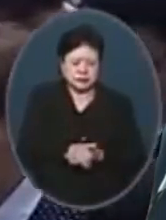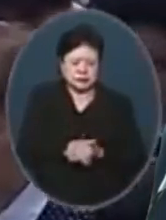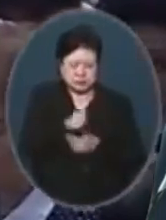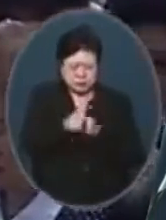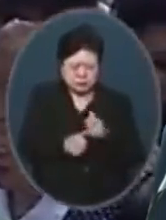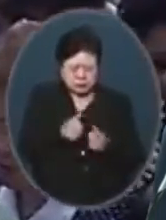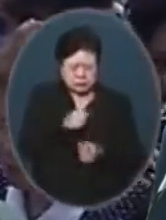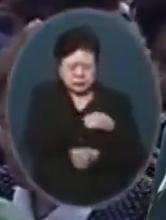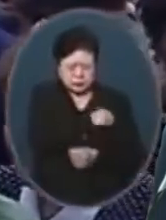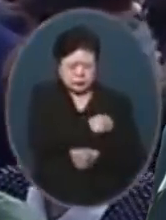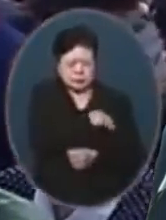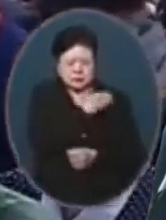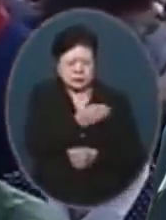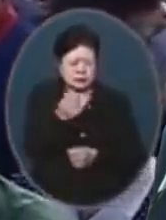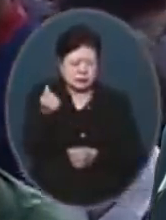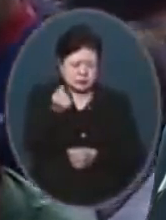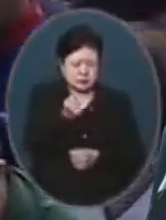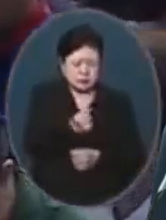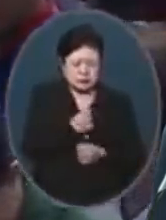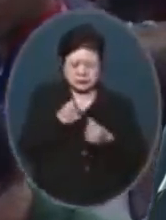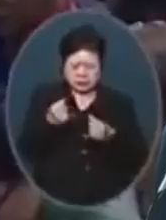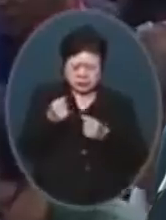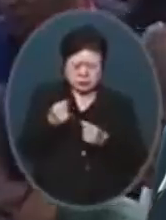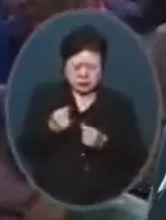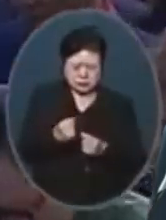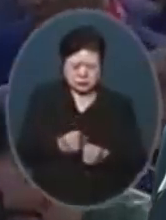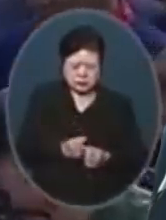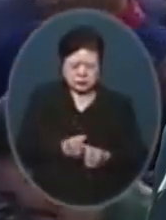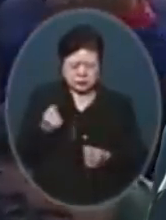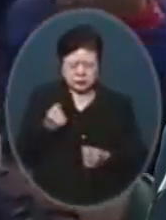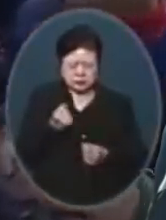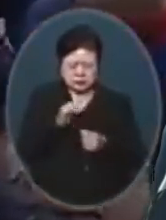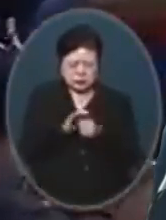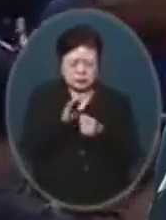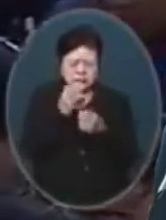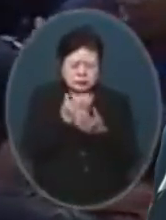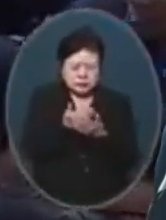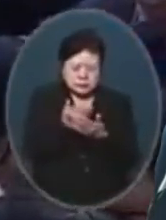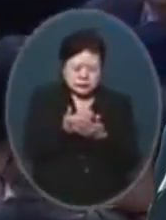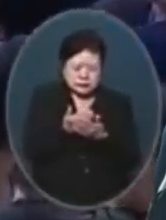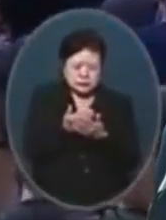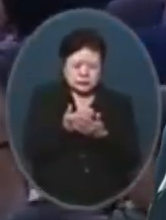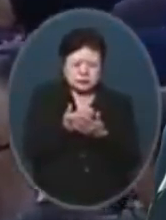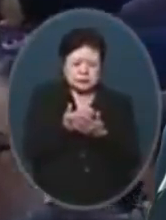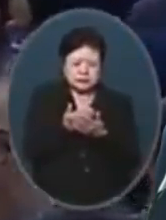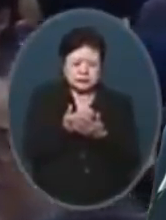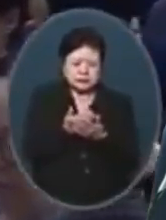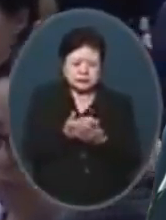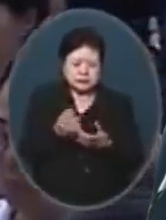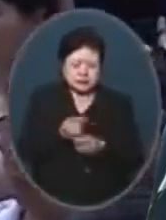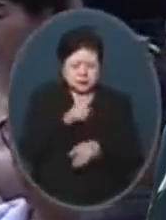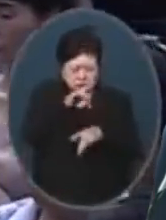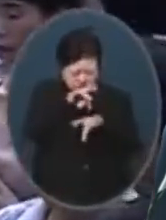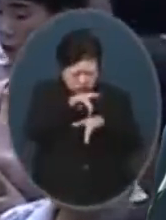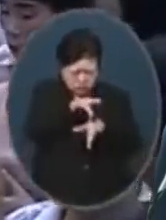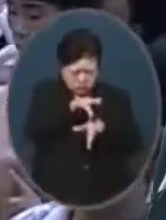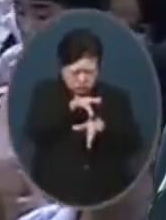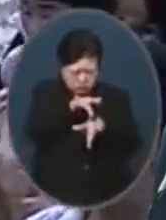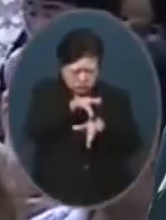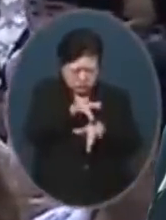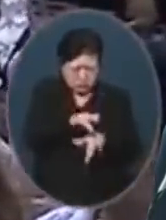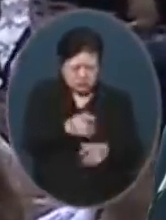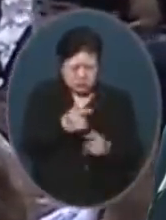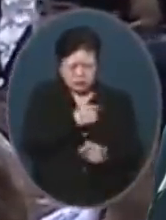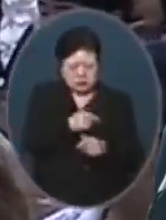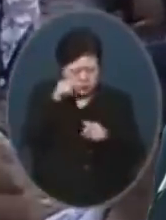하나님의 권세와 능력으로 건강한 심신을 갖게 도와주시옵소서. 너희 원수 귀신아,